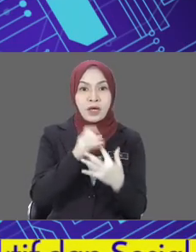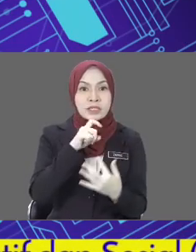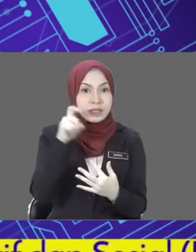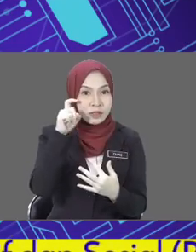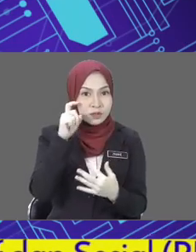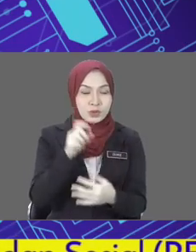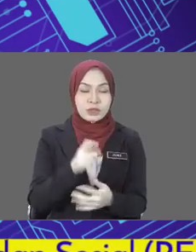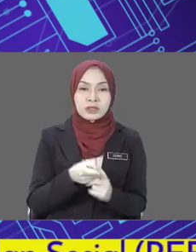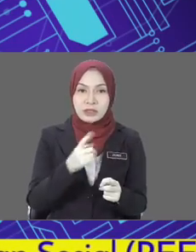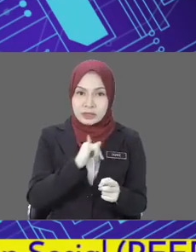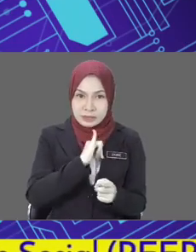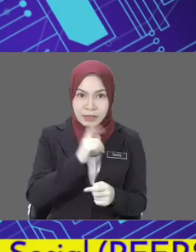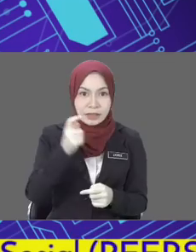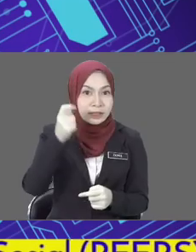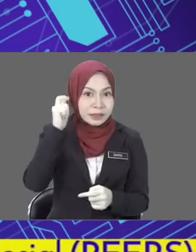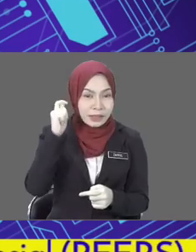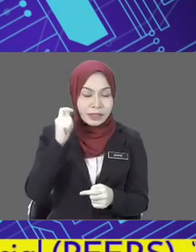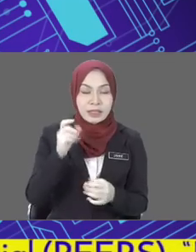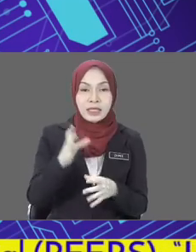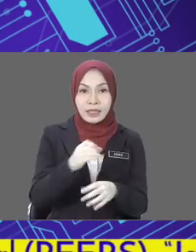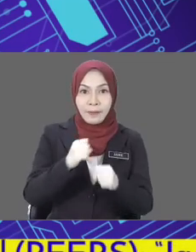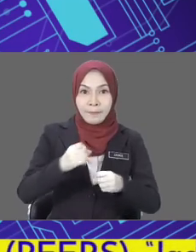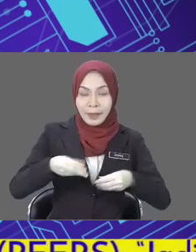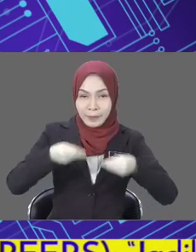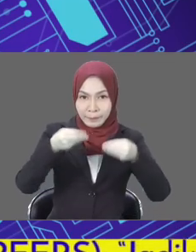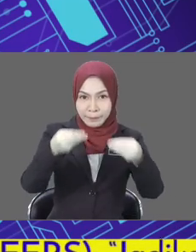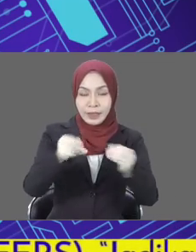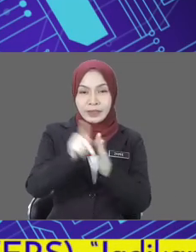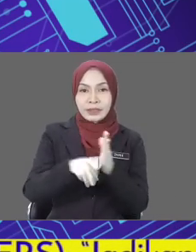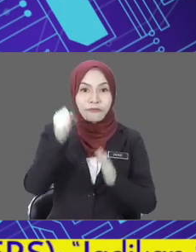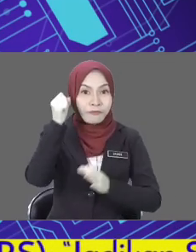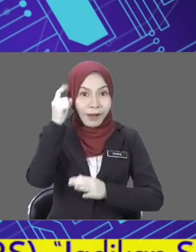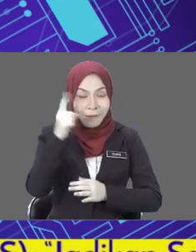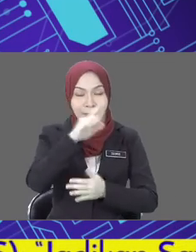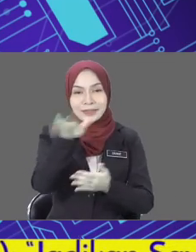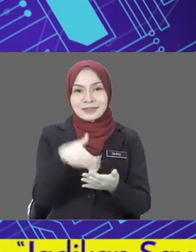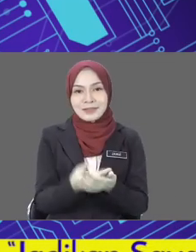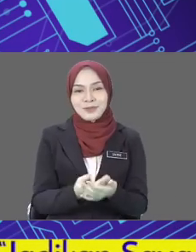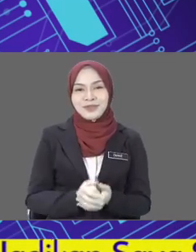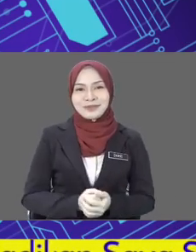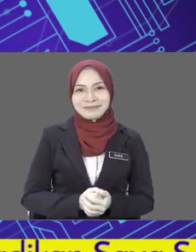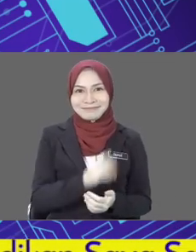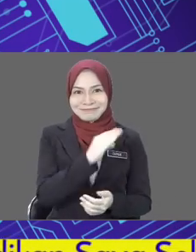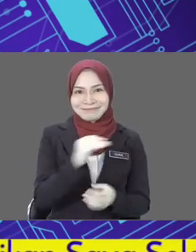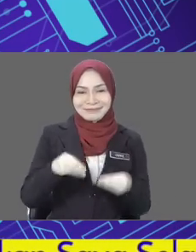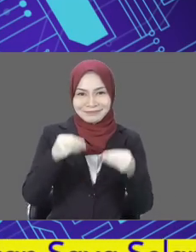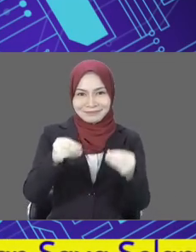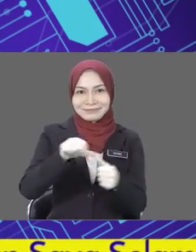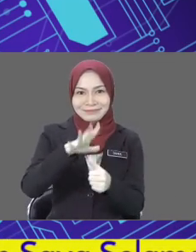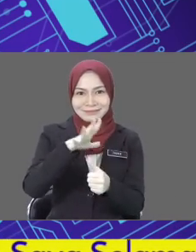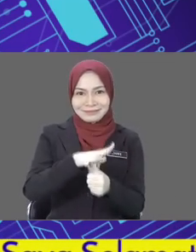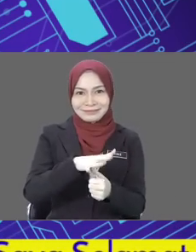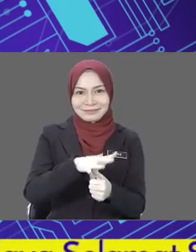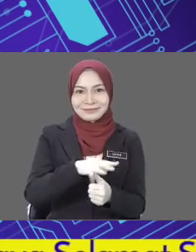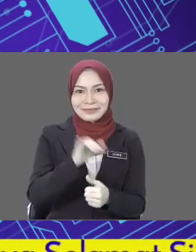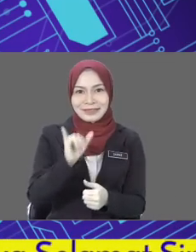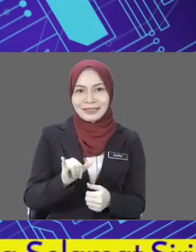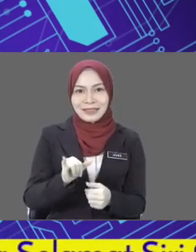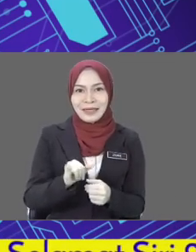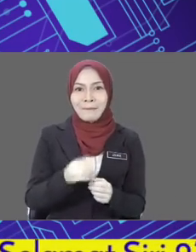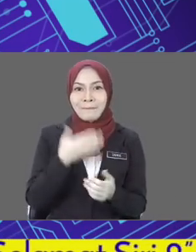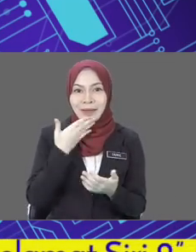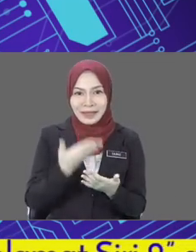saya dan juga data Umi sebentar tadi dapat memberikan kefahaman dan sekaligus memberikan impal yang positif